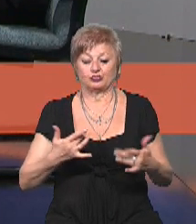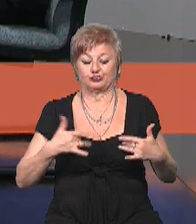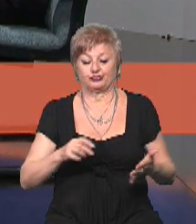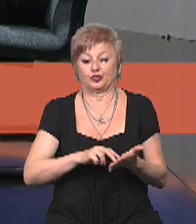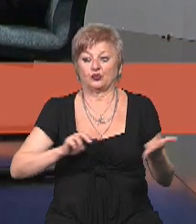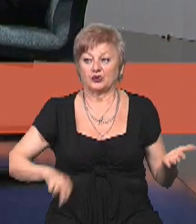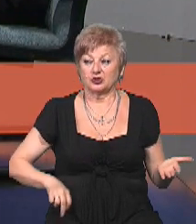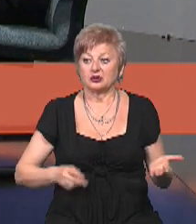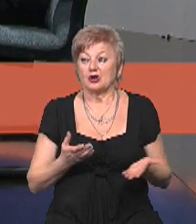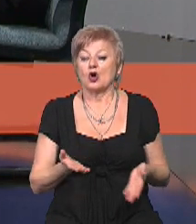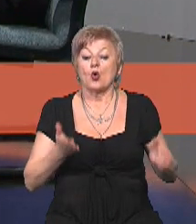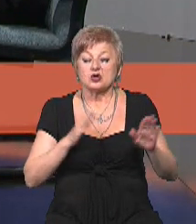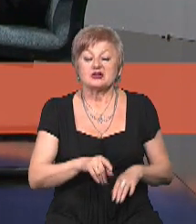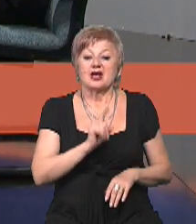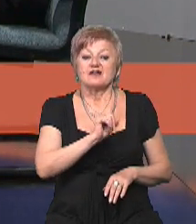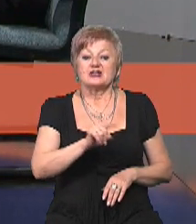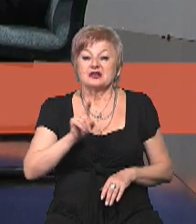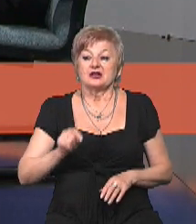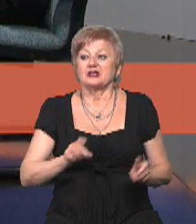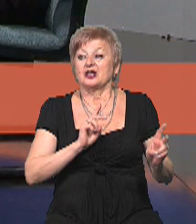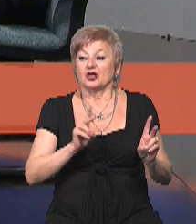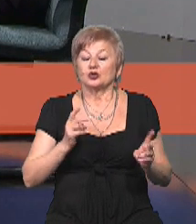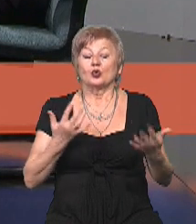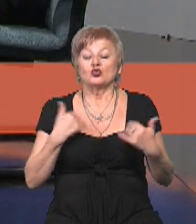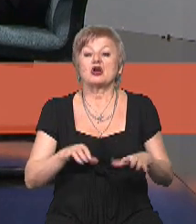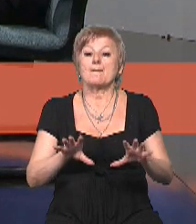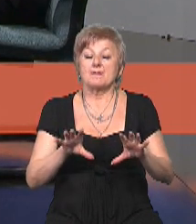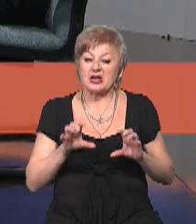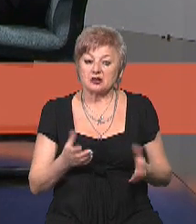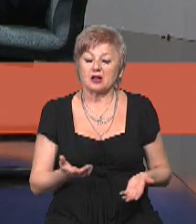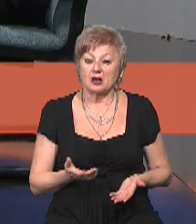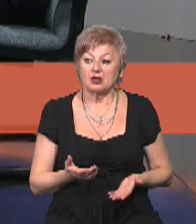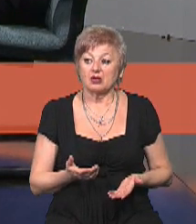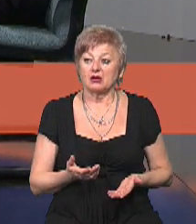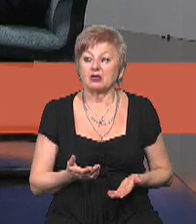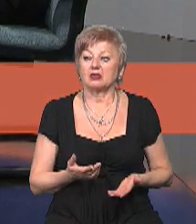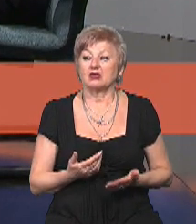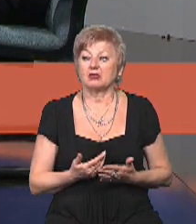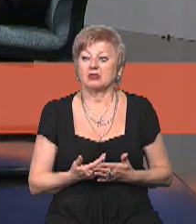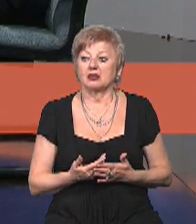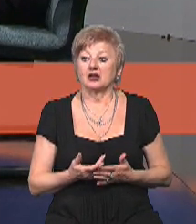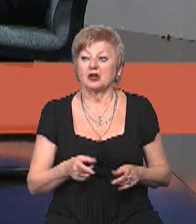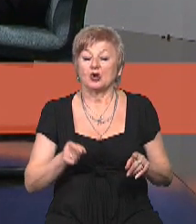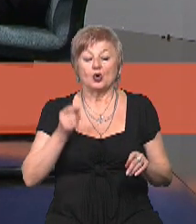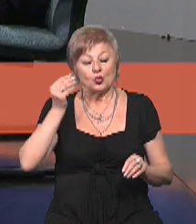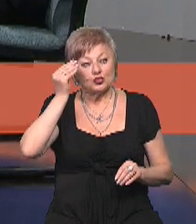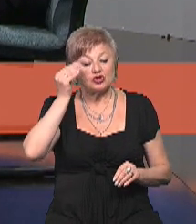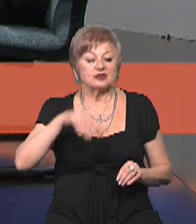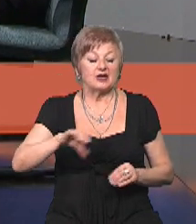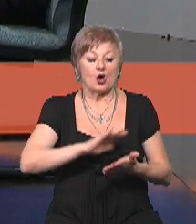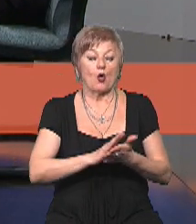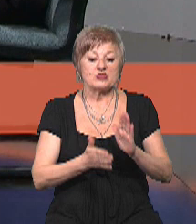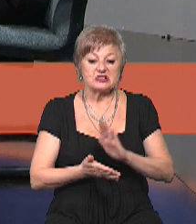школи. Залишаться ті, які її прийняли. Просто об'єктивні ці обставини, вони не